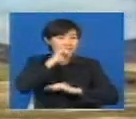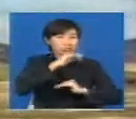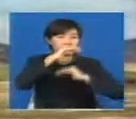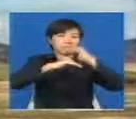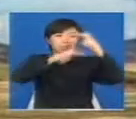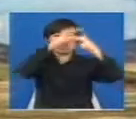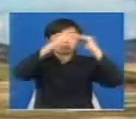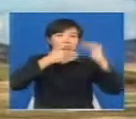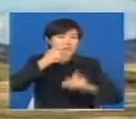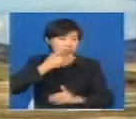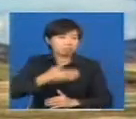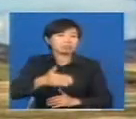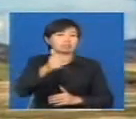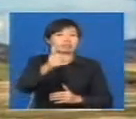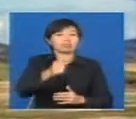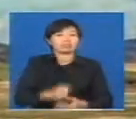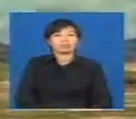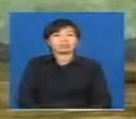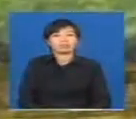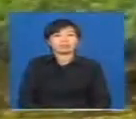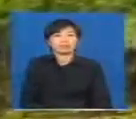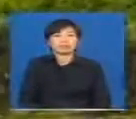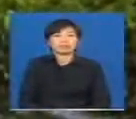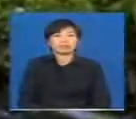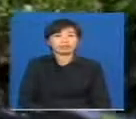ยั่งยืนต่อไปในอนาคต